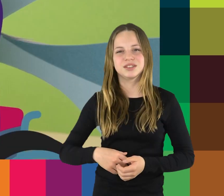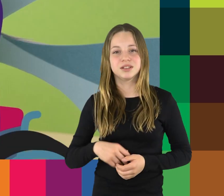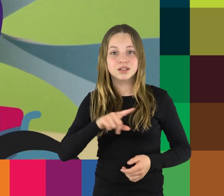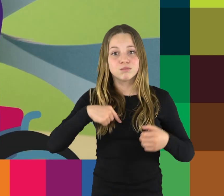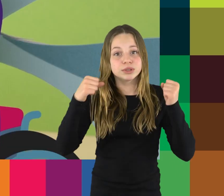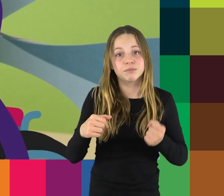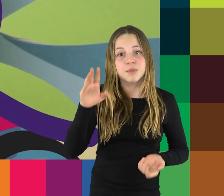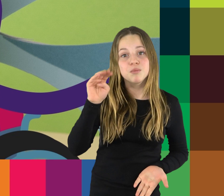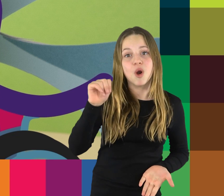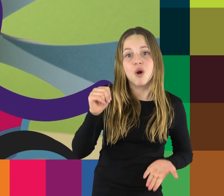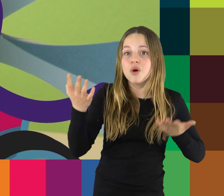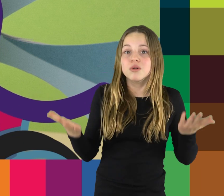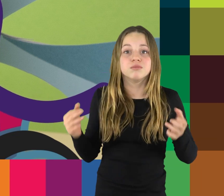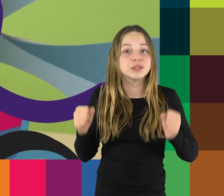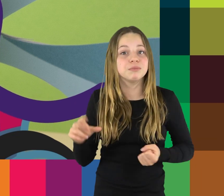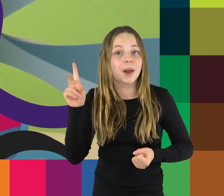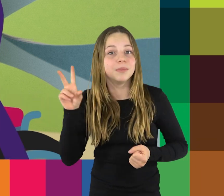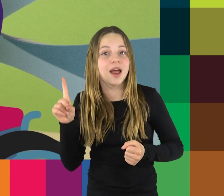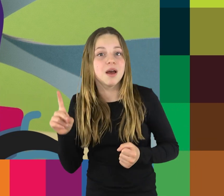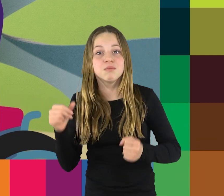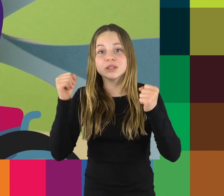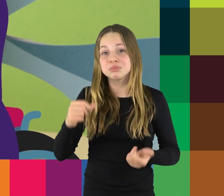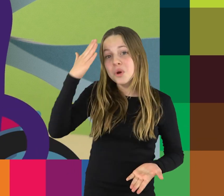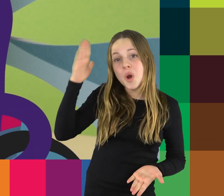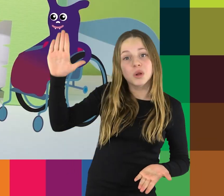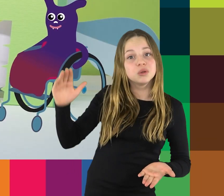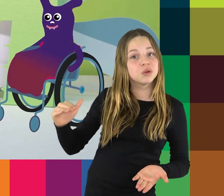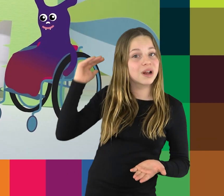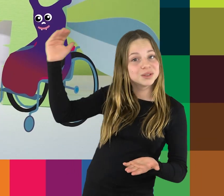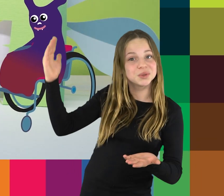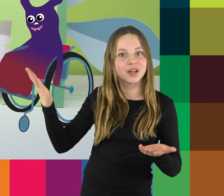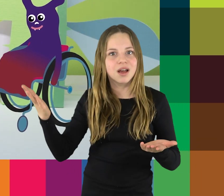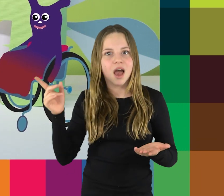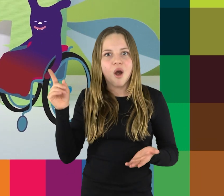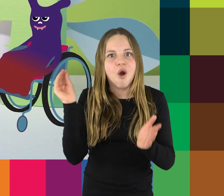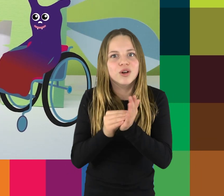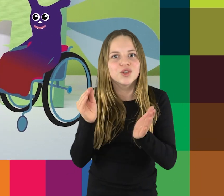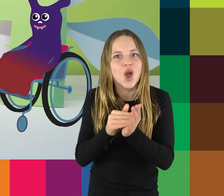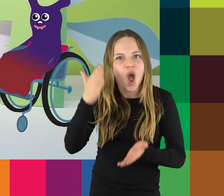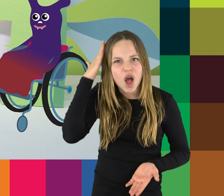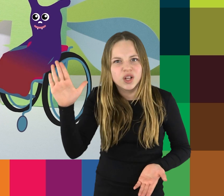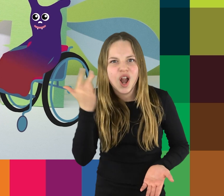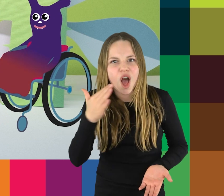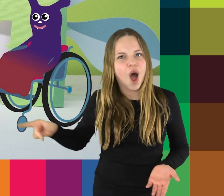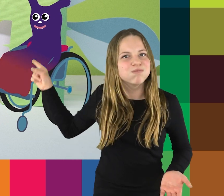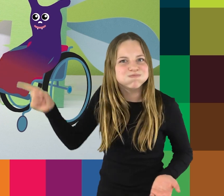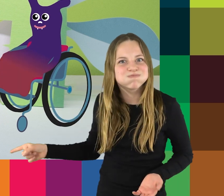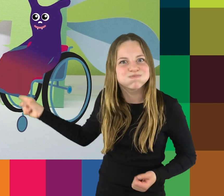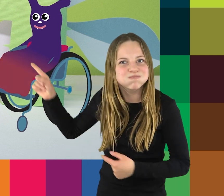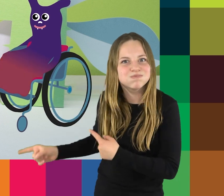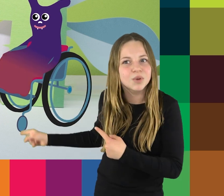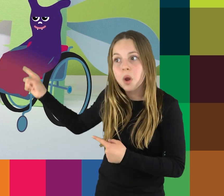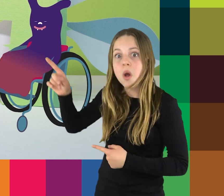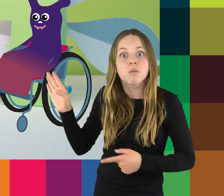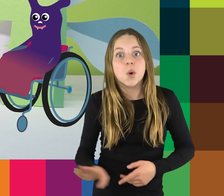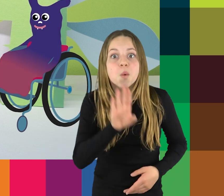maman, notre papa ou d'autres adultes. Oh, les couleurs tournent. On devient bleu